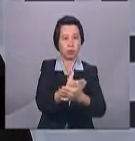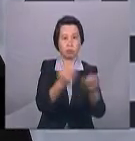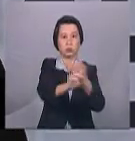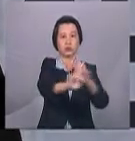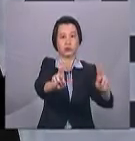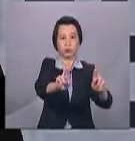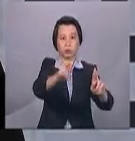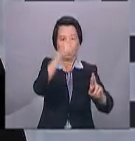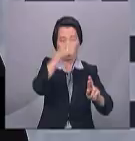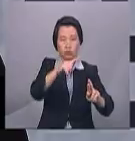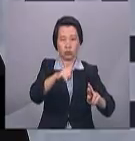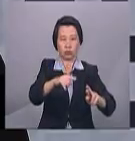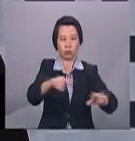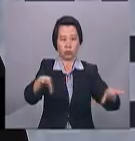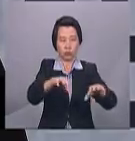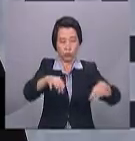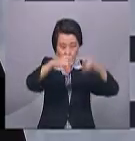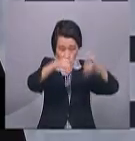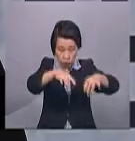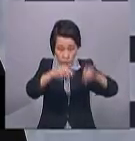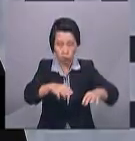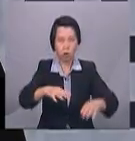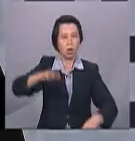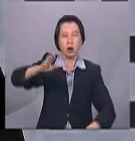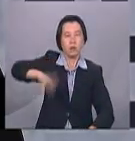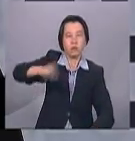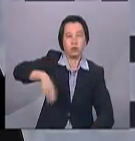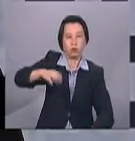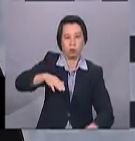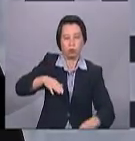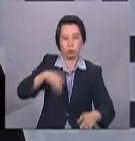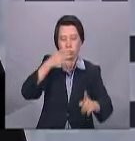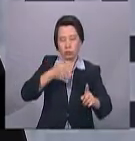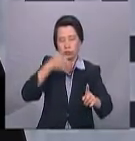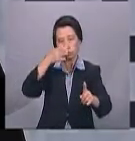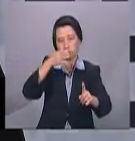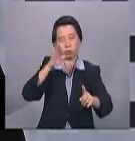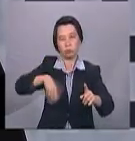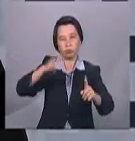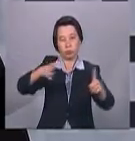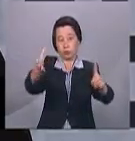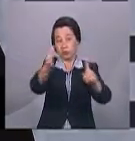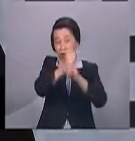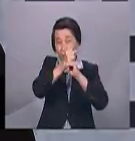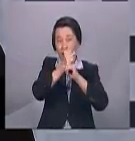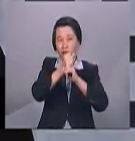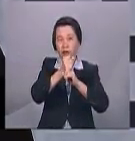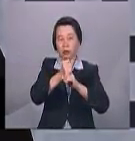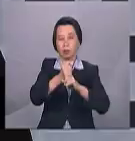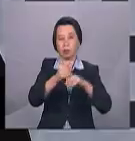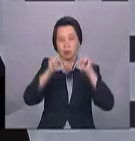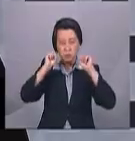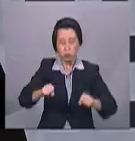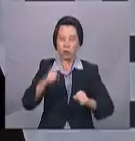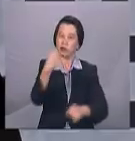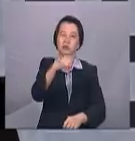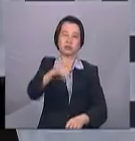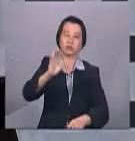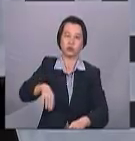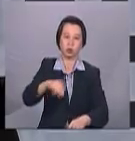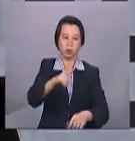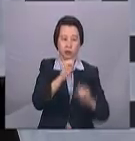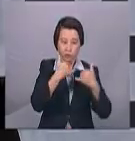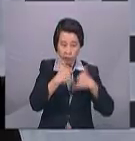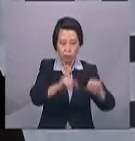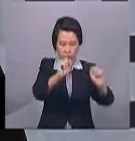disediakan untuk melaksanakan ujian ini belum lagi mencapai keupayaan yang sebenarnya. Berarti mereka masih boleh